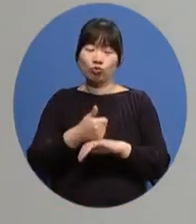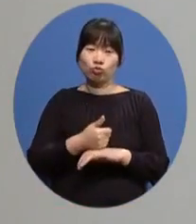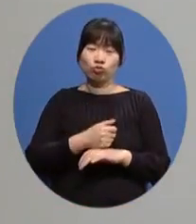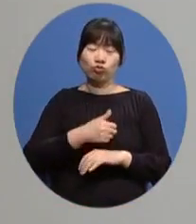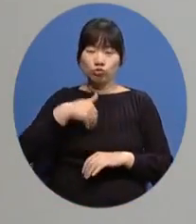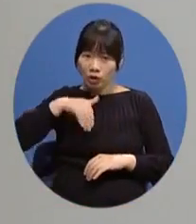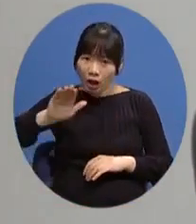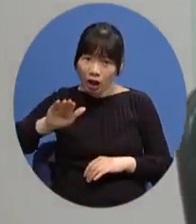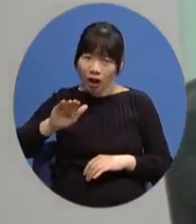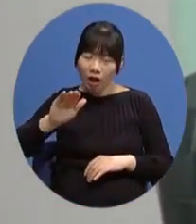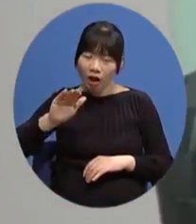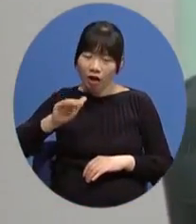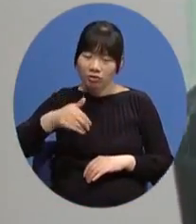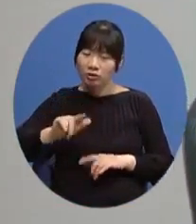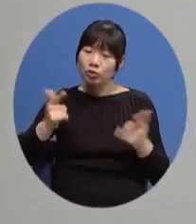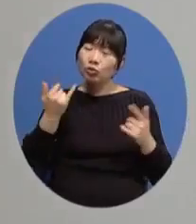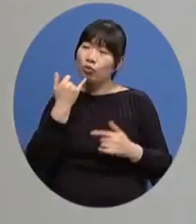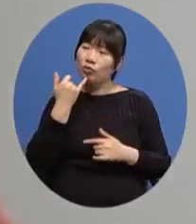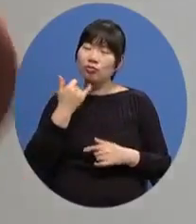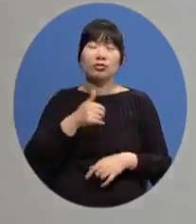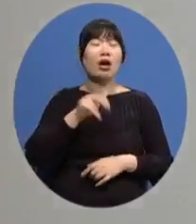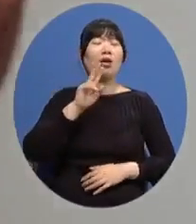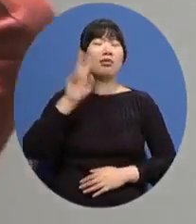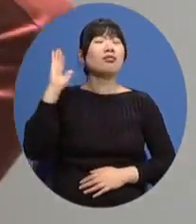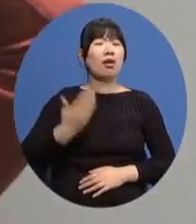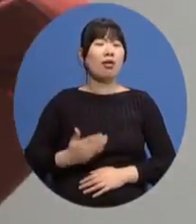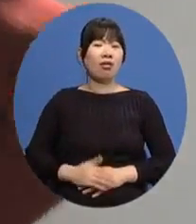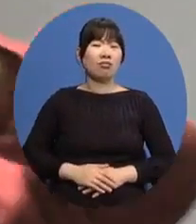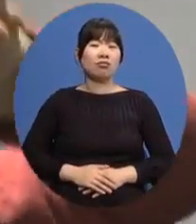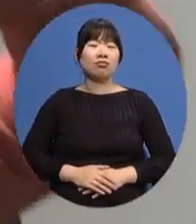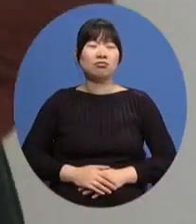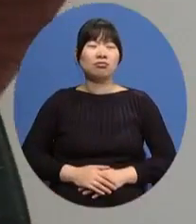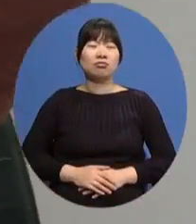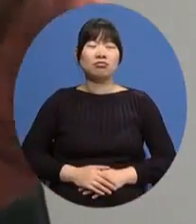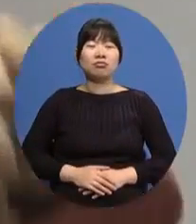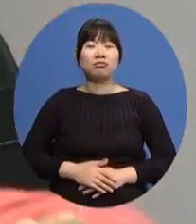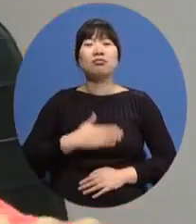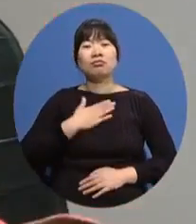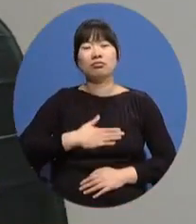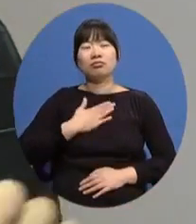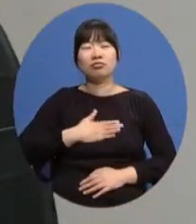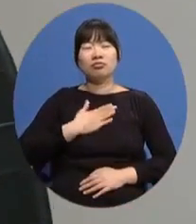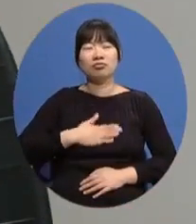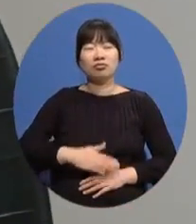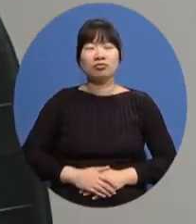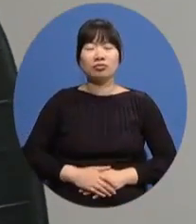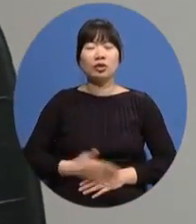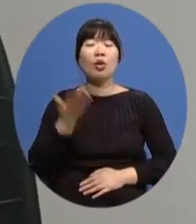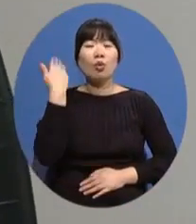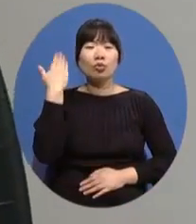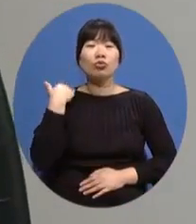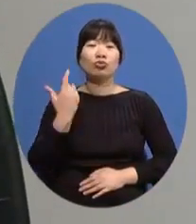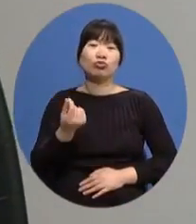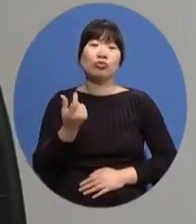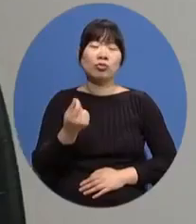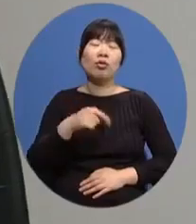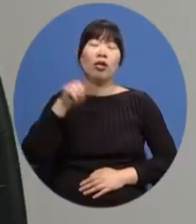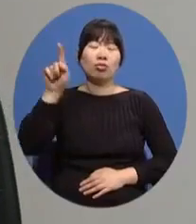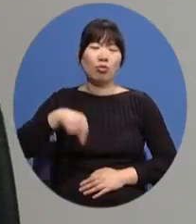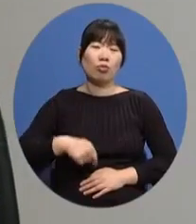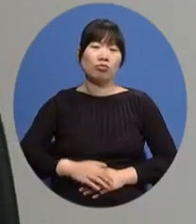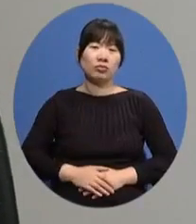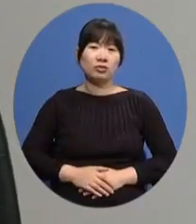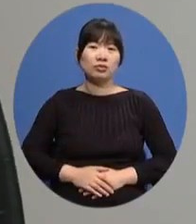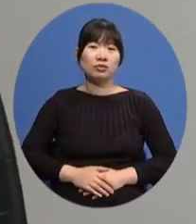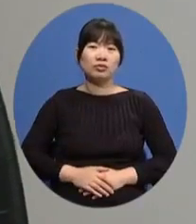거야? 아니면 안 가도 되는 거야? 가야 돼요. 와, 그렇구나. 전에도 그렇게 해서 봤다.